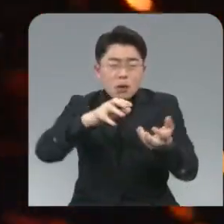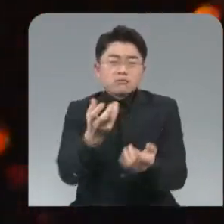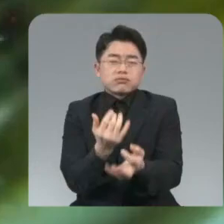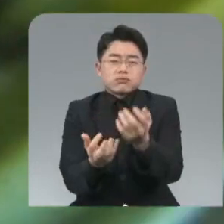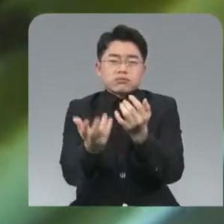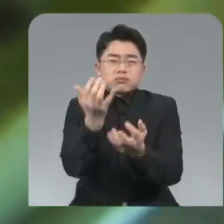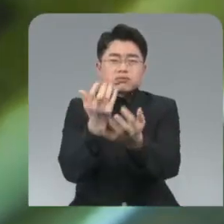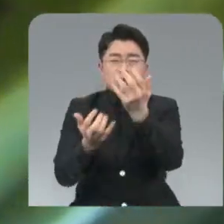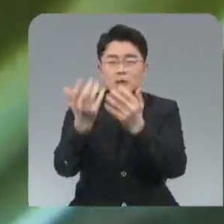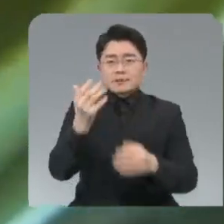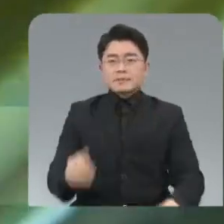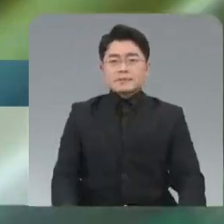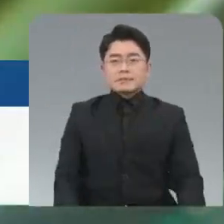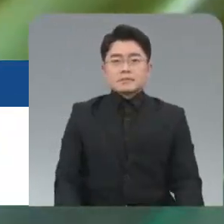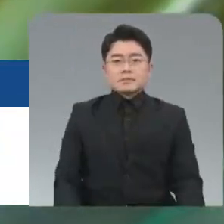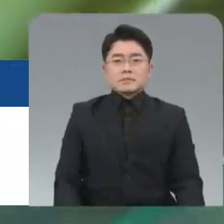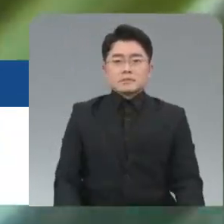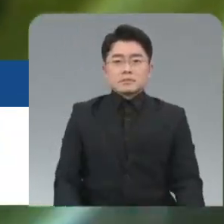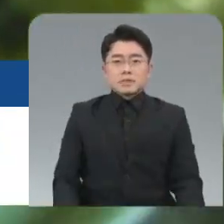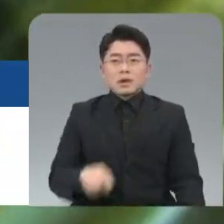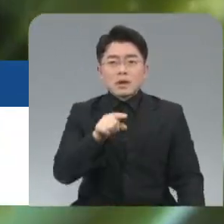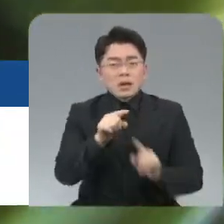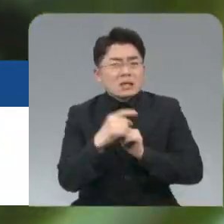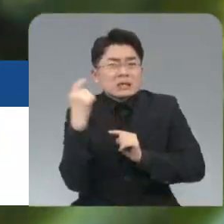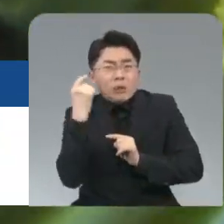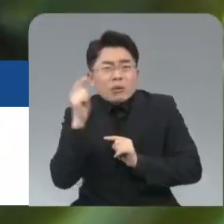변했습니다. Genau da.